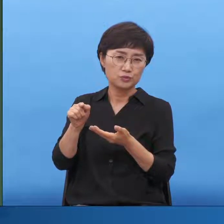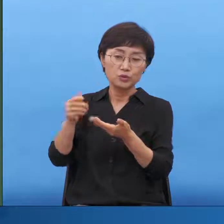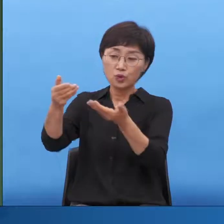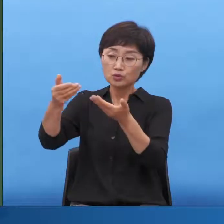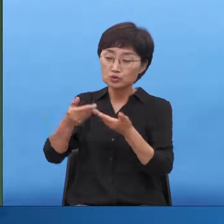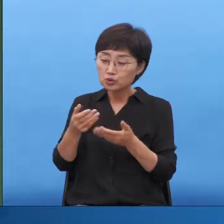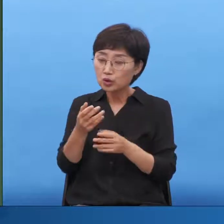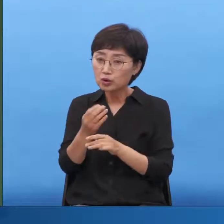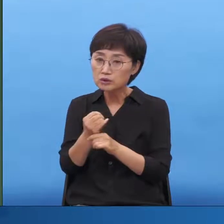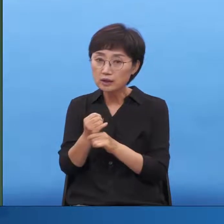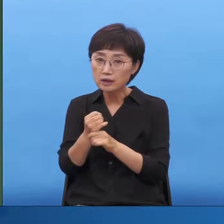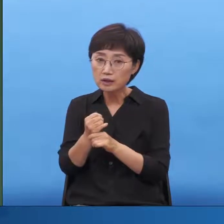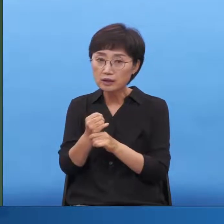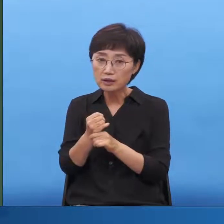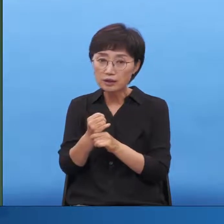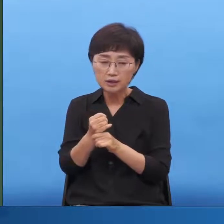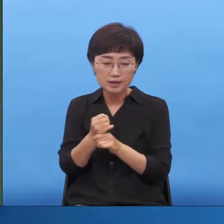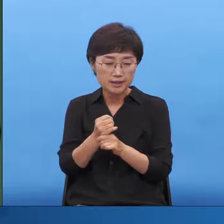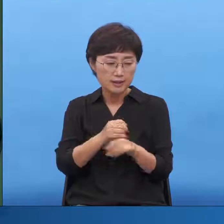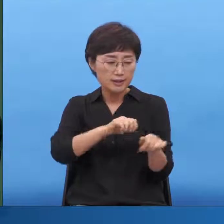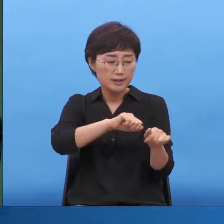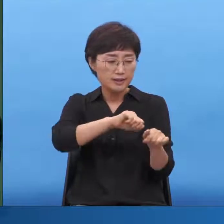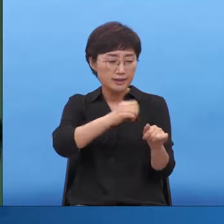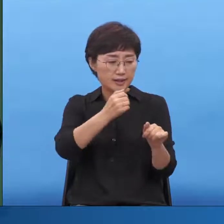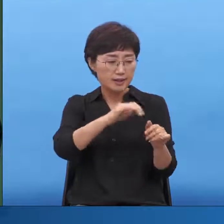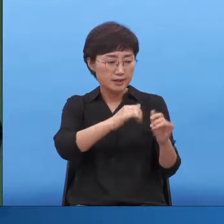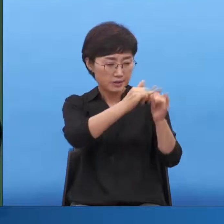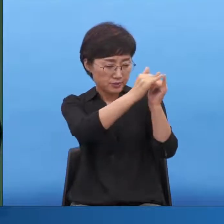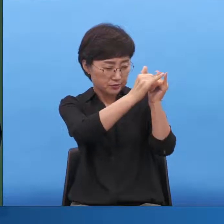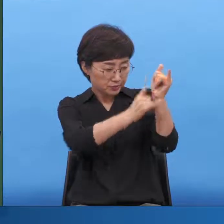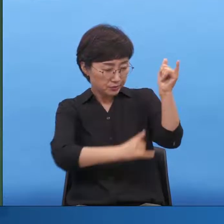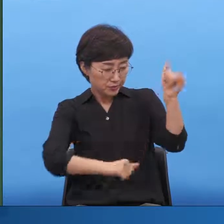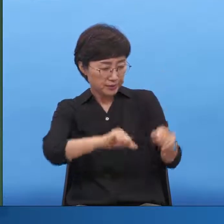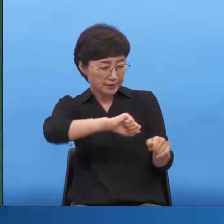일곱 재앙 임할 때마다 나온 복음이요.